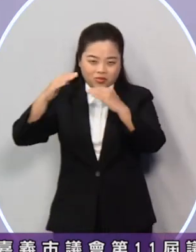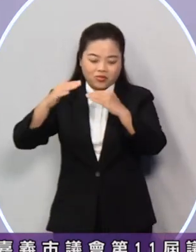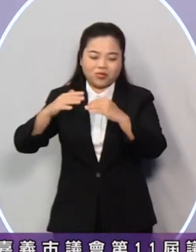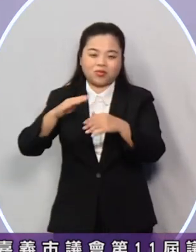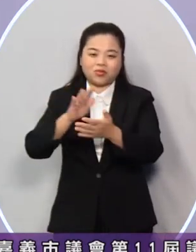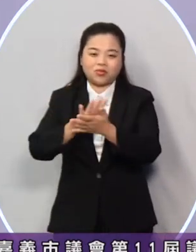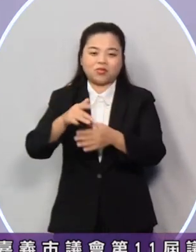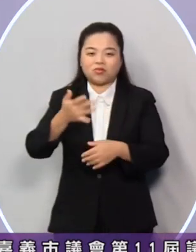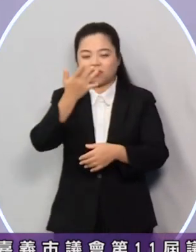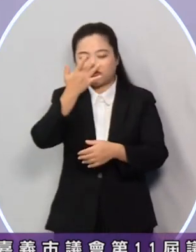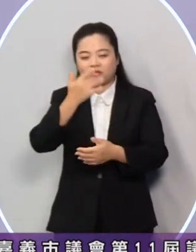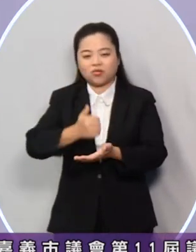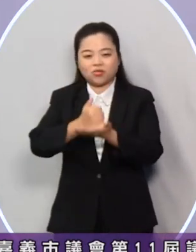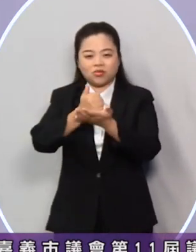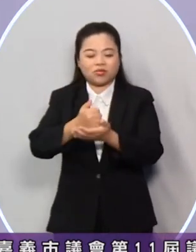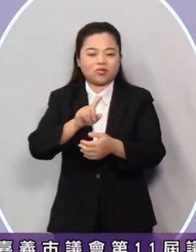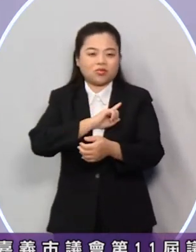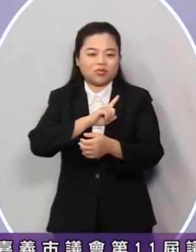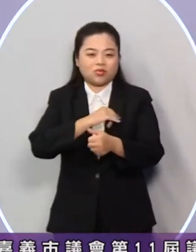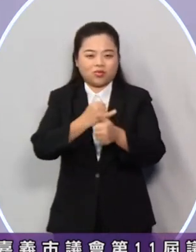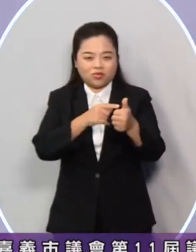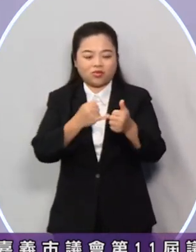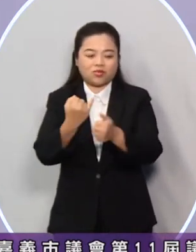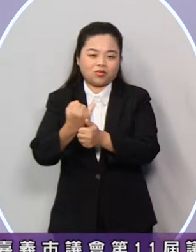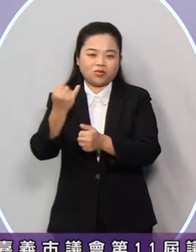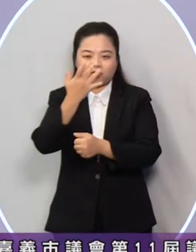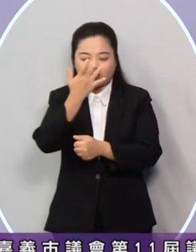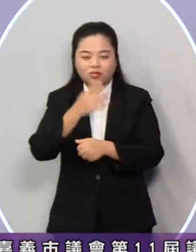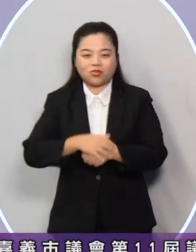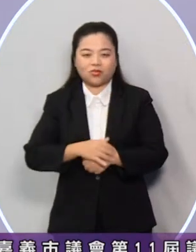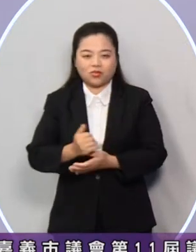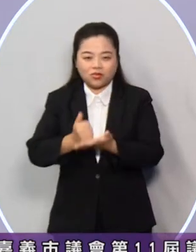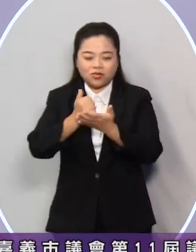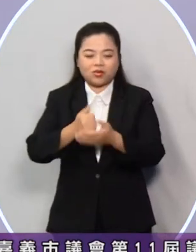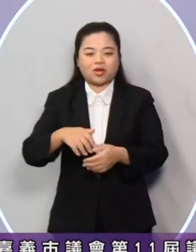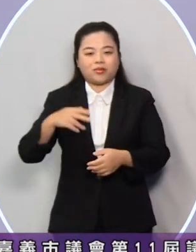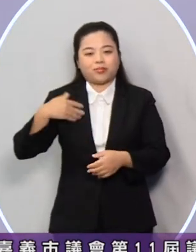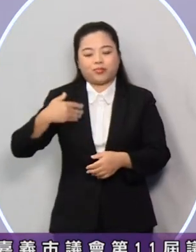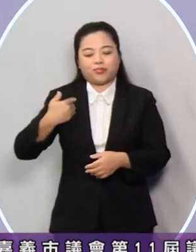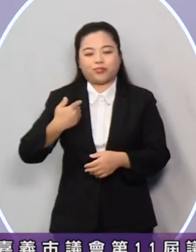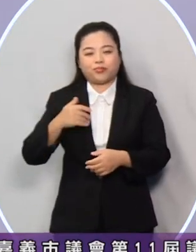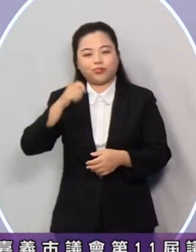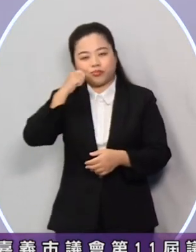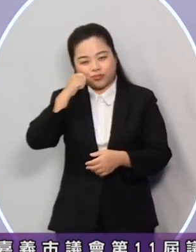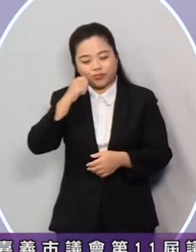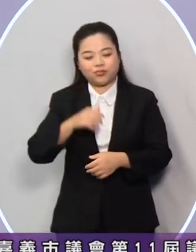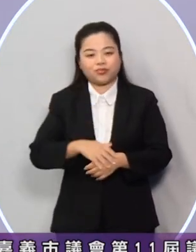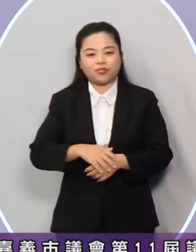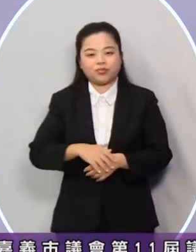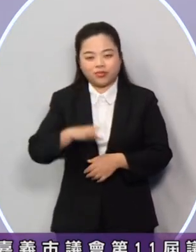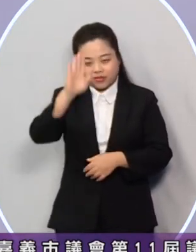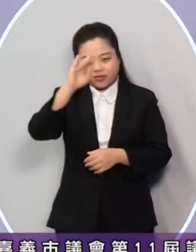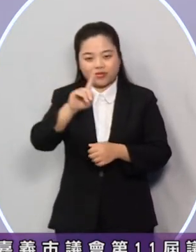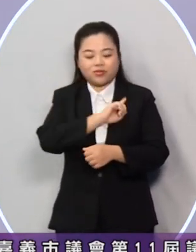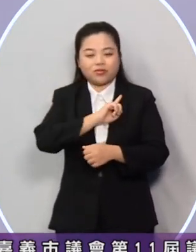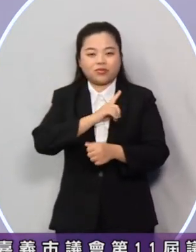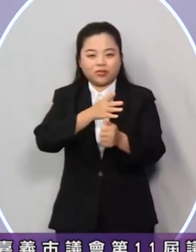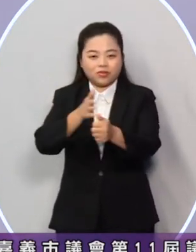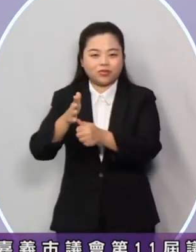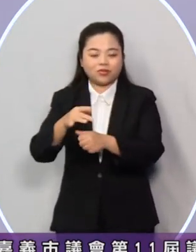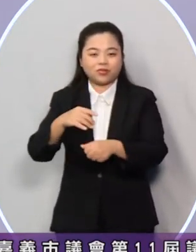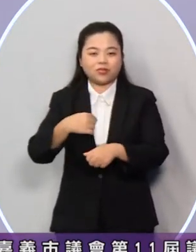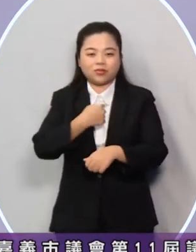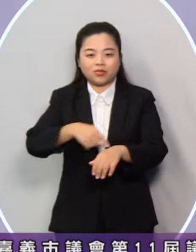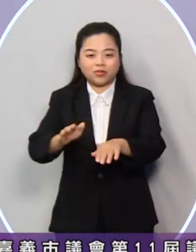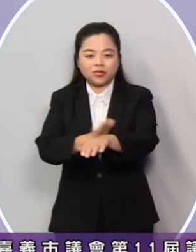也不会尊重自己的伴侣，因为不了解，所以也不清楚该如何表达跟改善。请大家扪心自问，身边有多